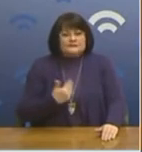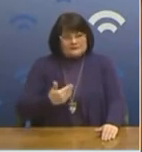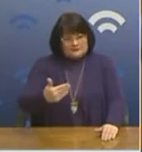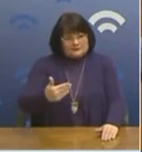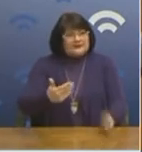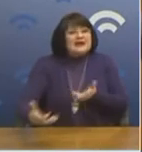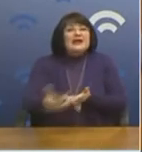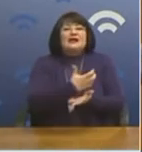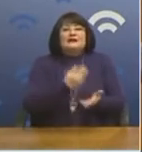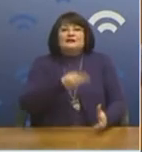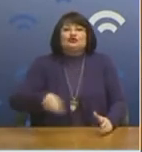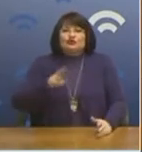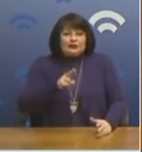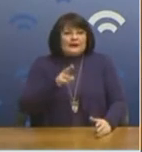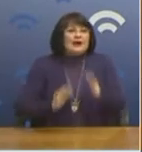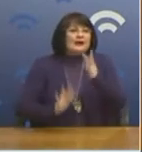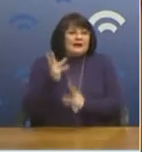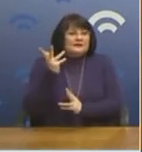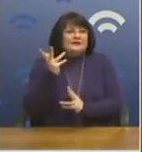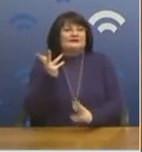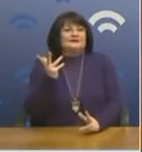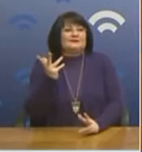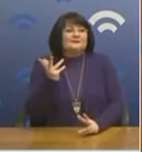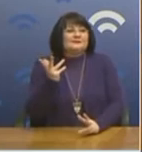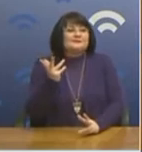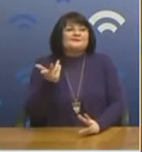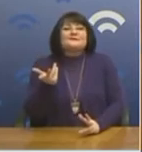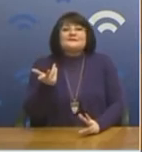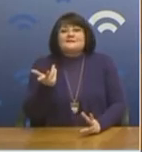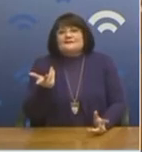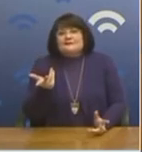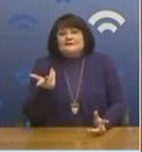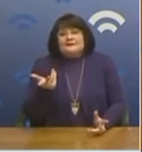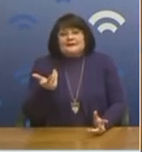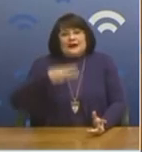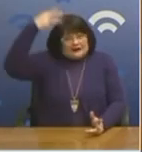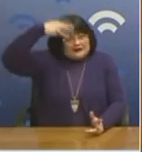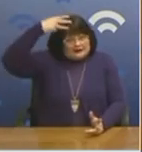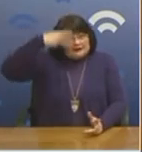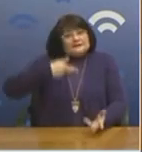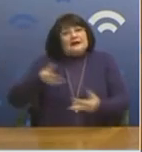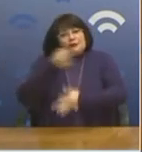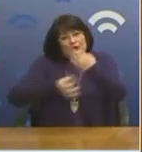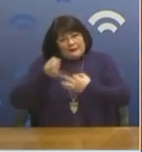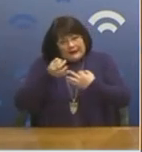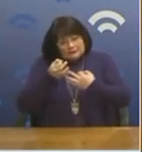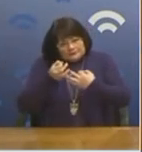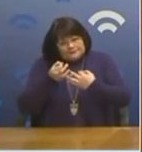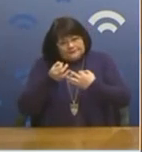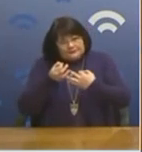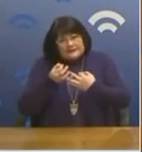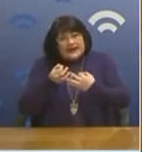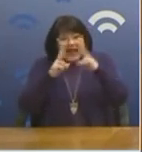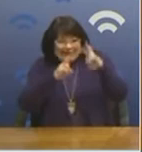έσοδα και να αυξηθεί η ανάπτυξη δεν το πετύχανε όπως ο Τραμπ και η Μέη. Έχετε κάποια ανάλυση γι' αυτό? Είναι ή δεν